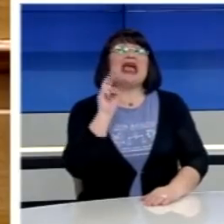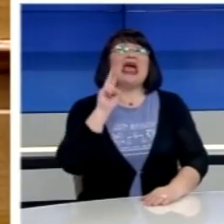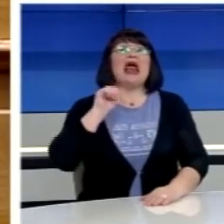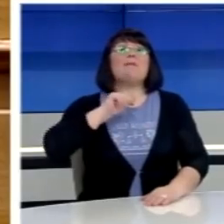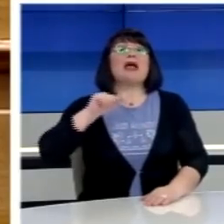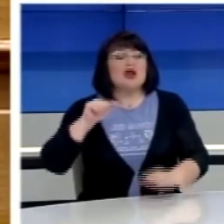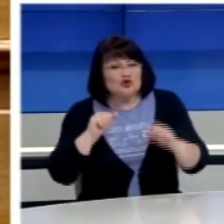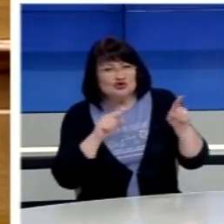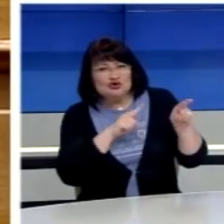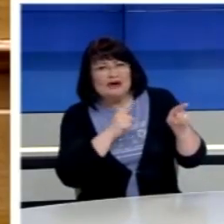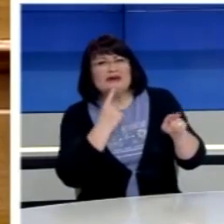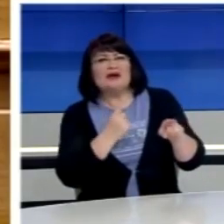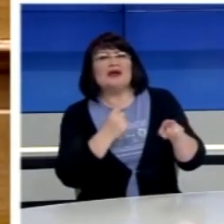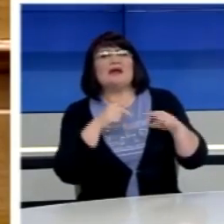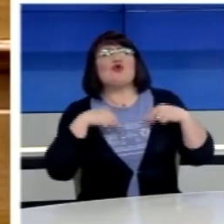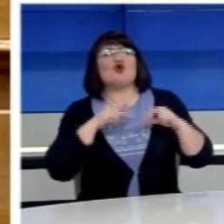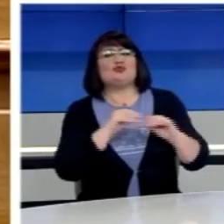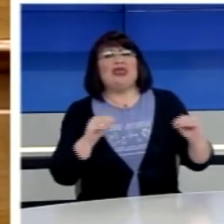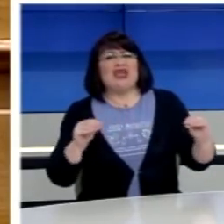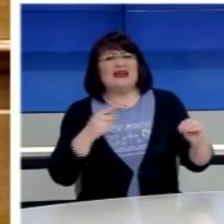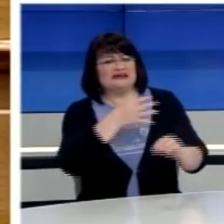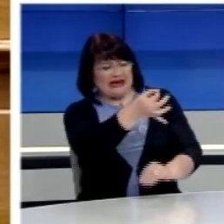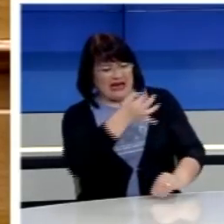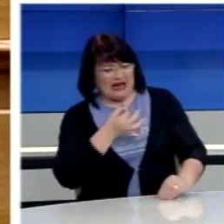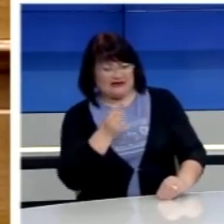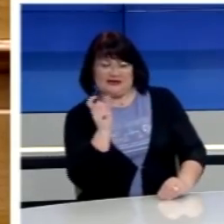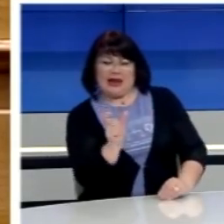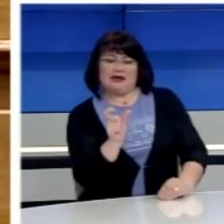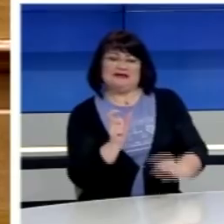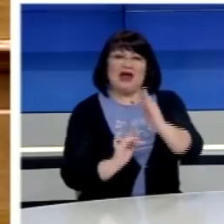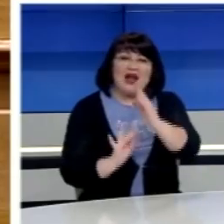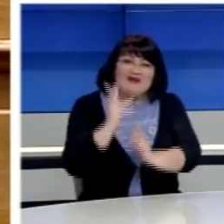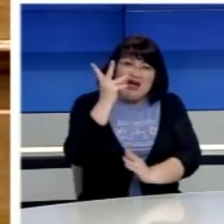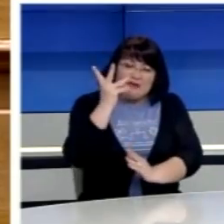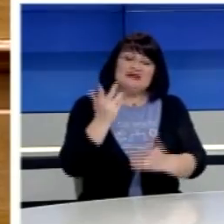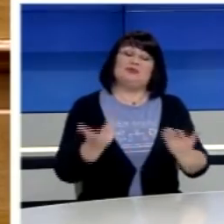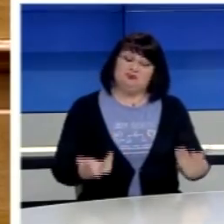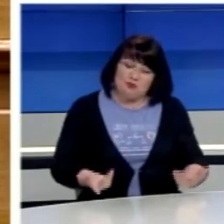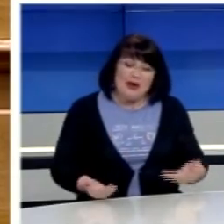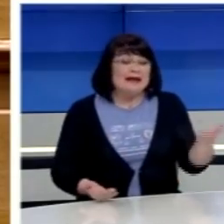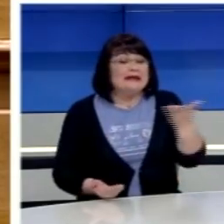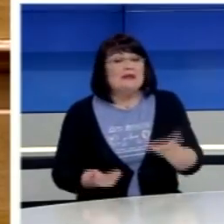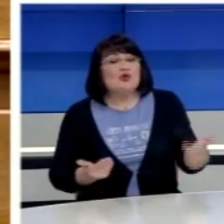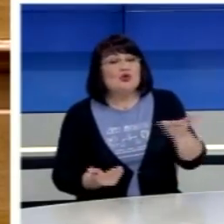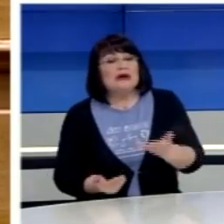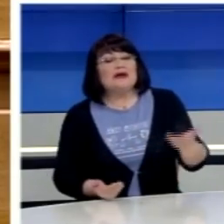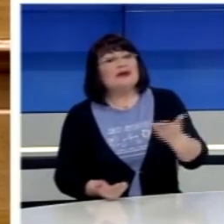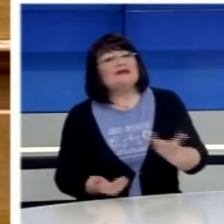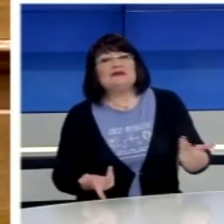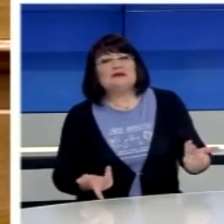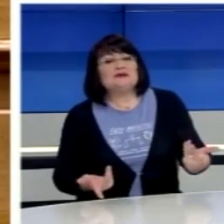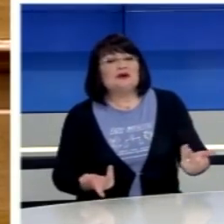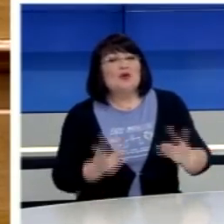αντιπροτείνετε? Αναβάθμιση λέτε. Πολύ ωραία λέξη όντως. Γι' αυτό και σχεδόν όλα τα νομοσχέδια για την